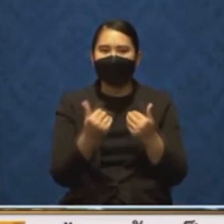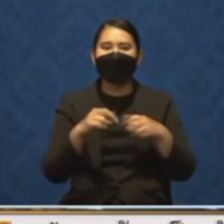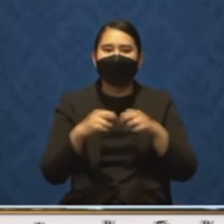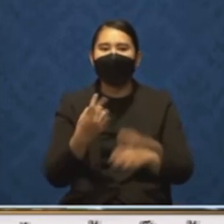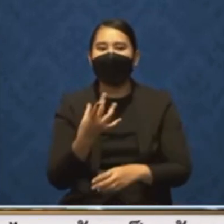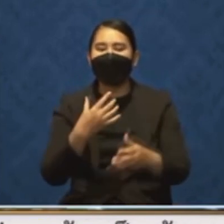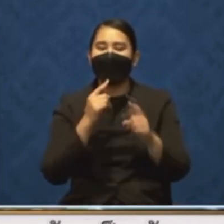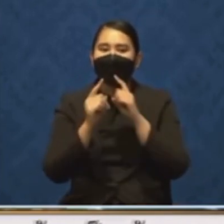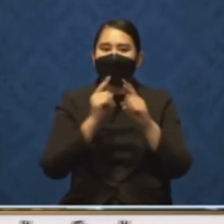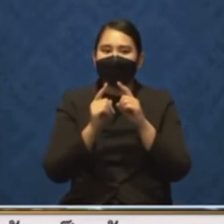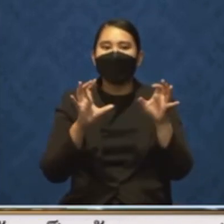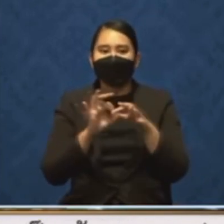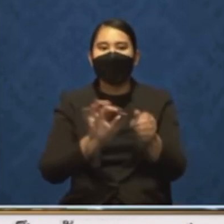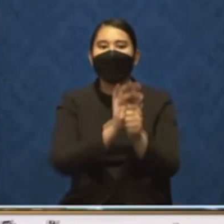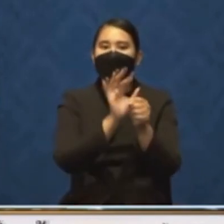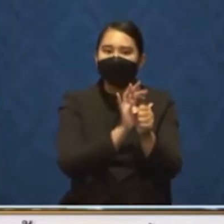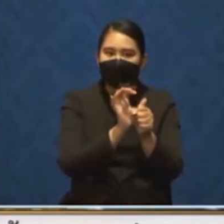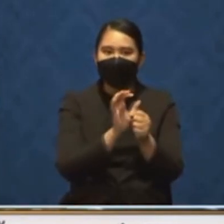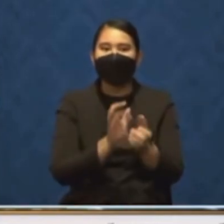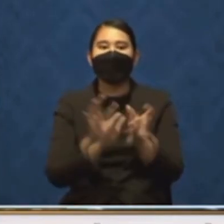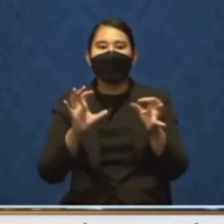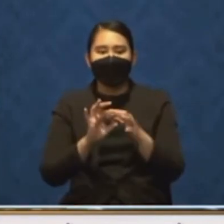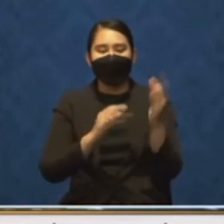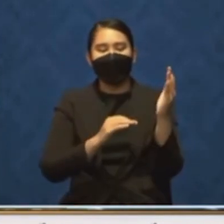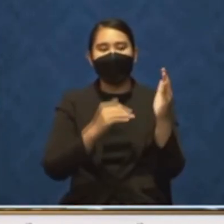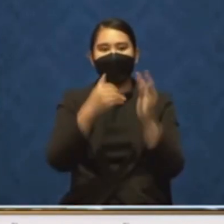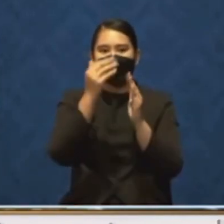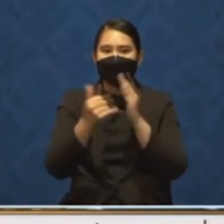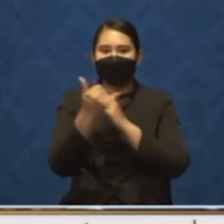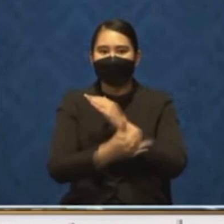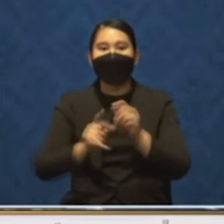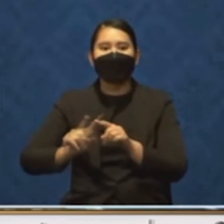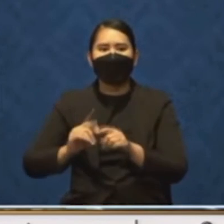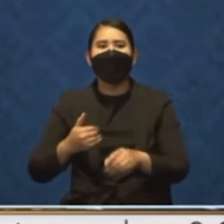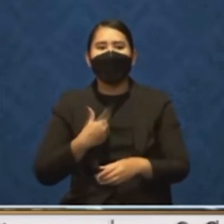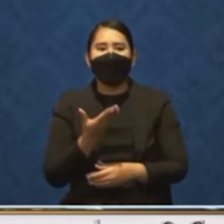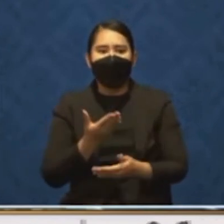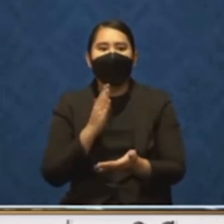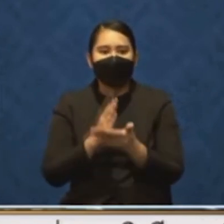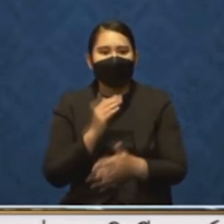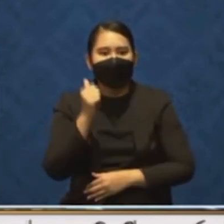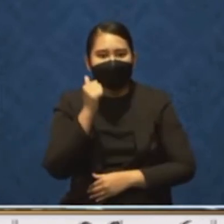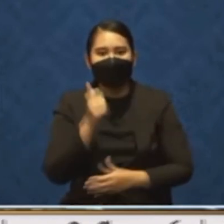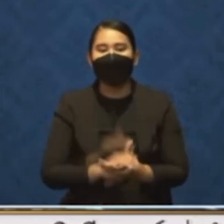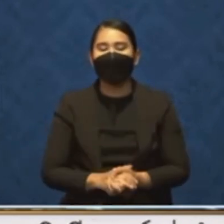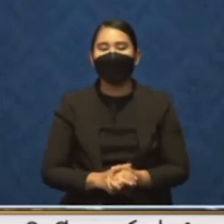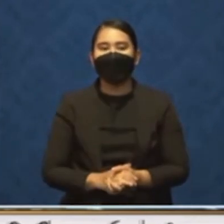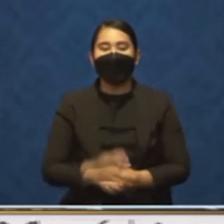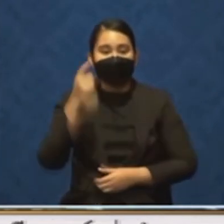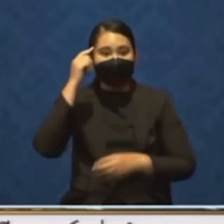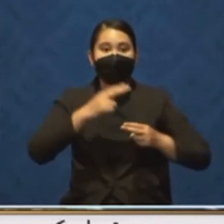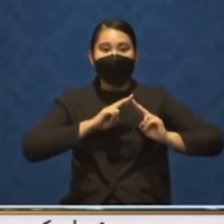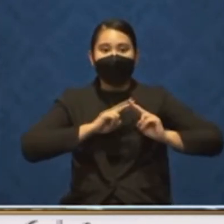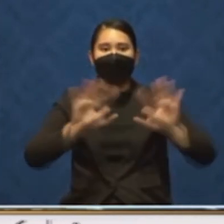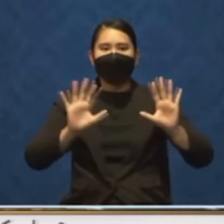มามีทั้งเรื่องเกี่ยวกับเครื่องบิดมีทั้งเรื่องเกี่ยวกับภูมิศาสตร์ขอที่จะเว็บเรื่องแบบนี้ได้ไหมซึ่งอันนี้ไม่ใช่เป็นเรื่องที่ที่เราเองนะครับ